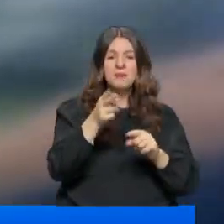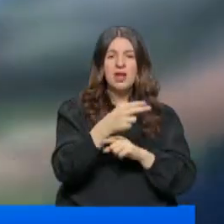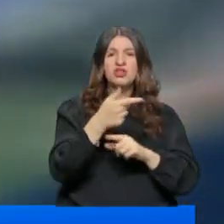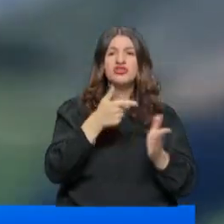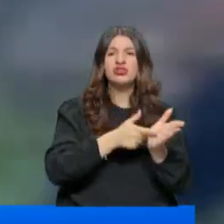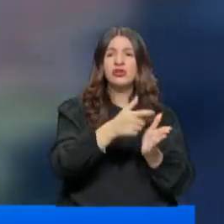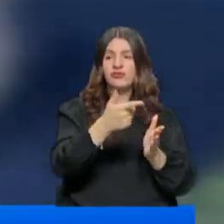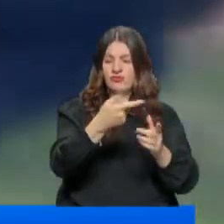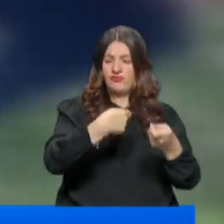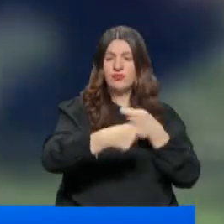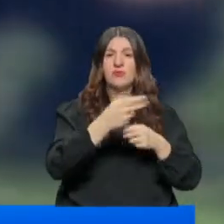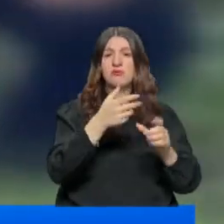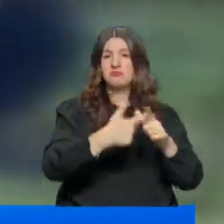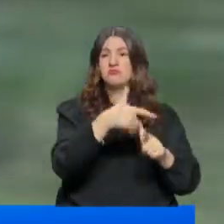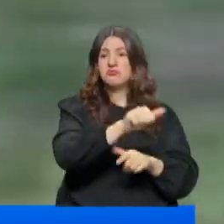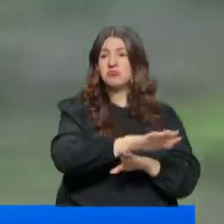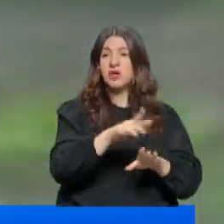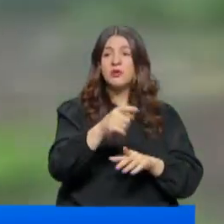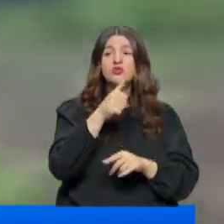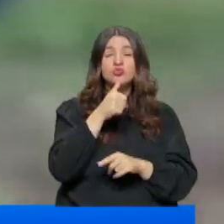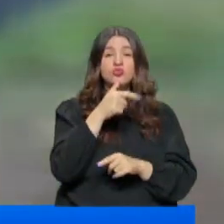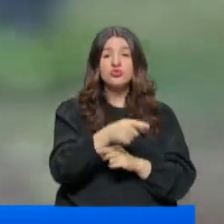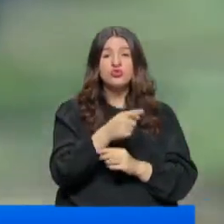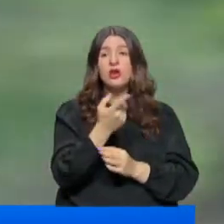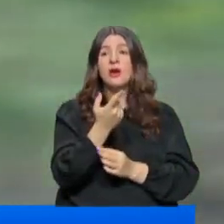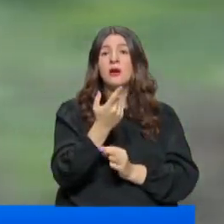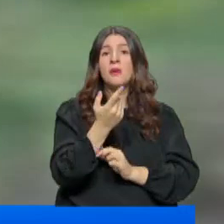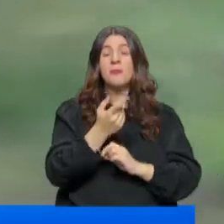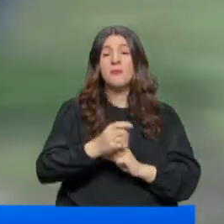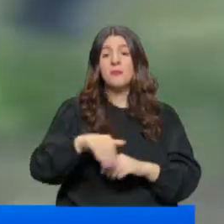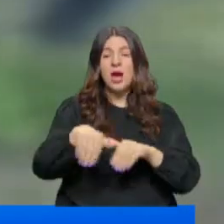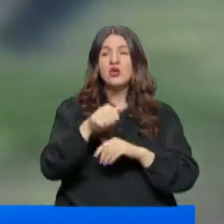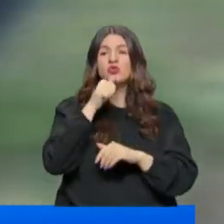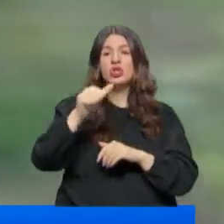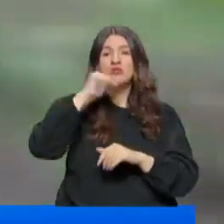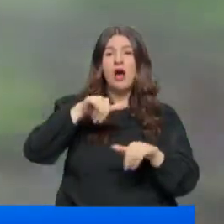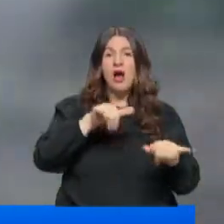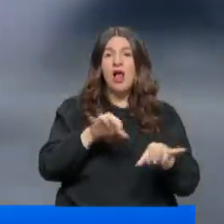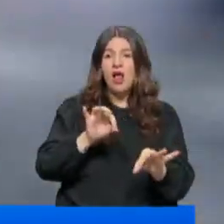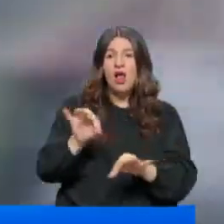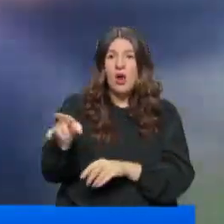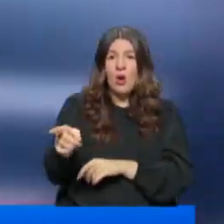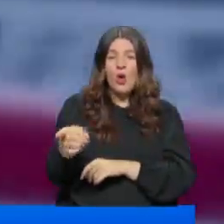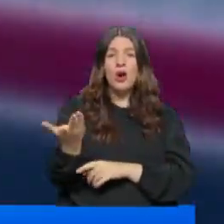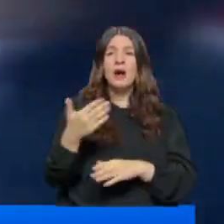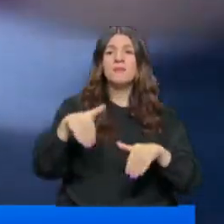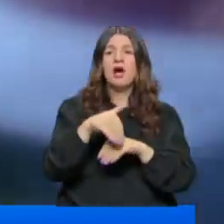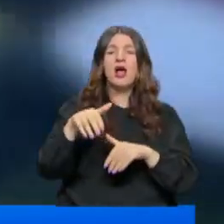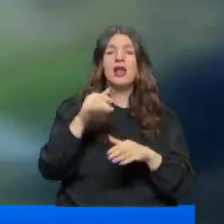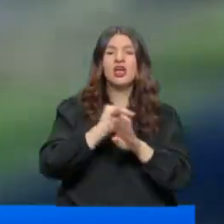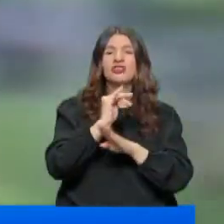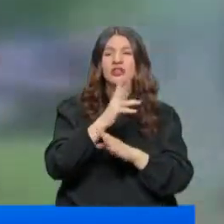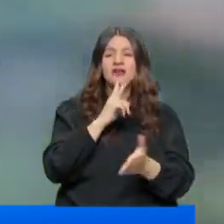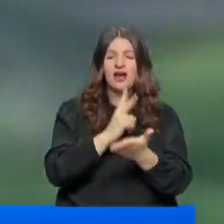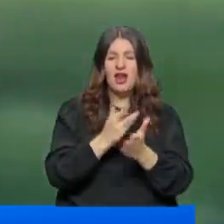çiftliği firmasına kiralandı. Ancak kiralanan su mahallelinin de aynı zamanda içme suyuydu. Mahalle halkı kararın iptali